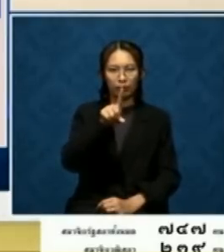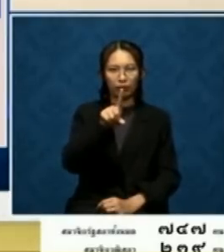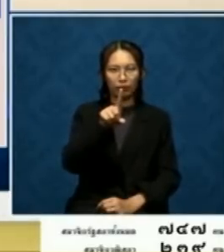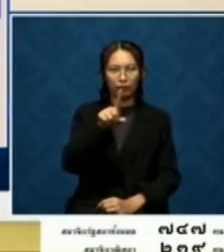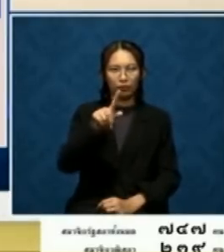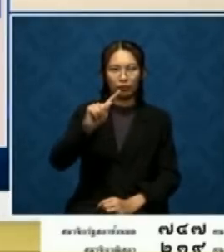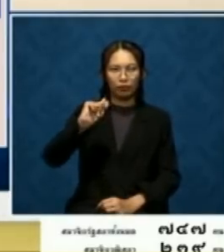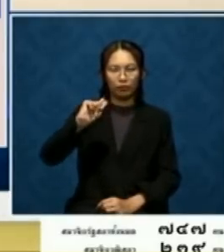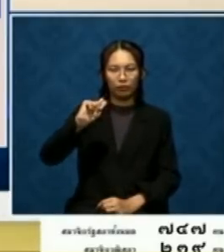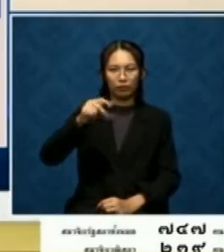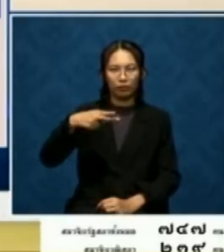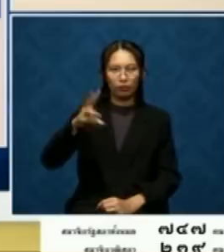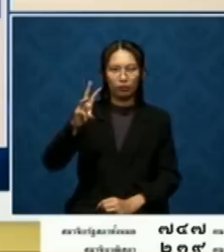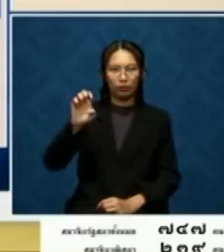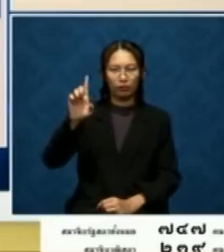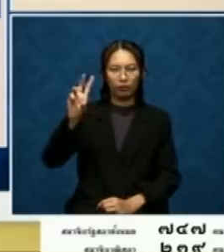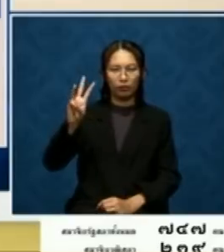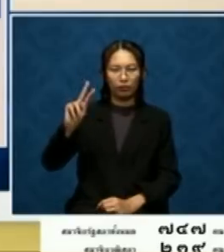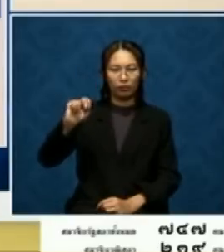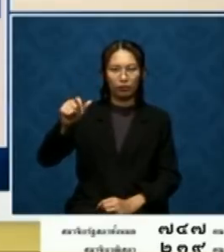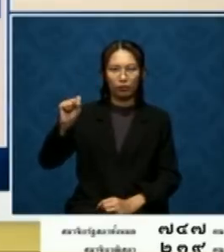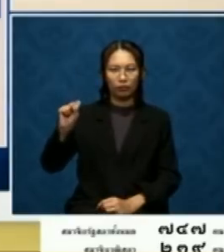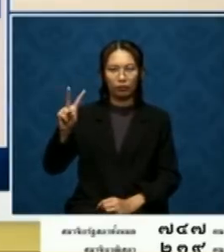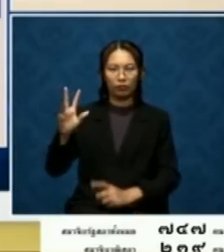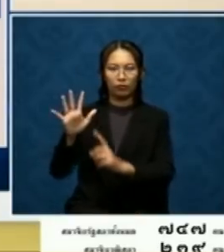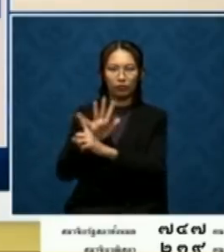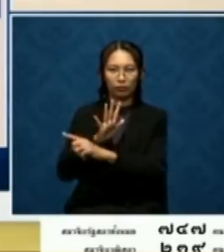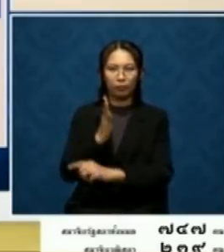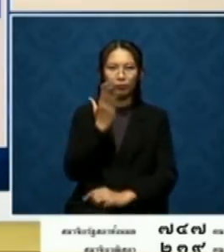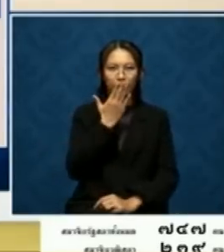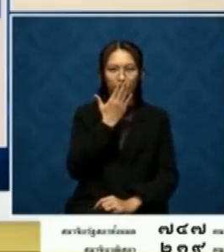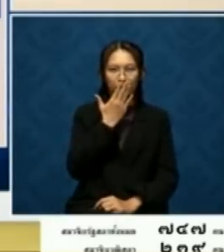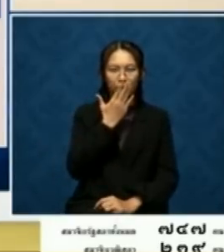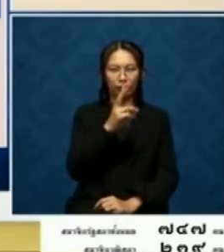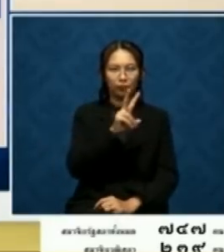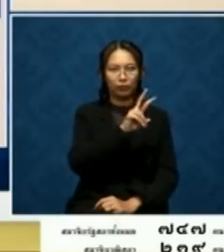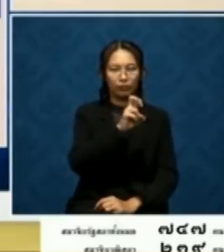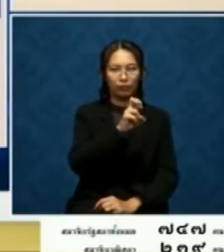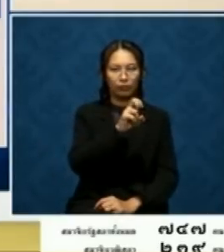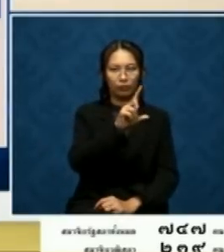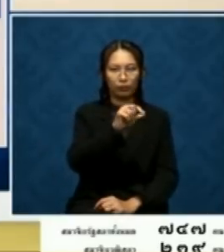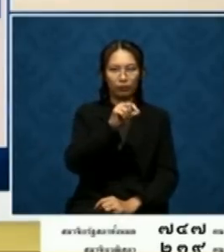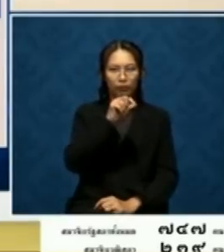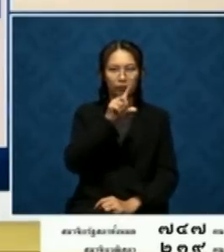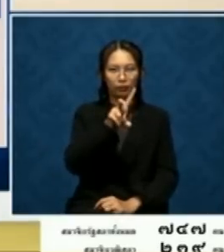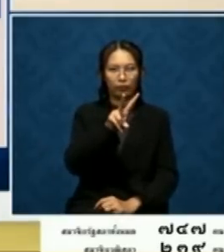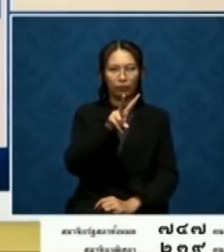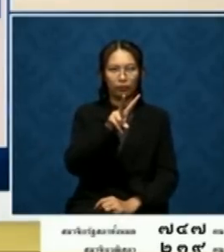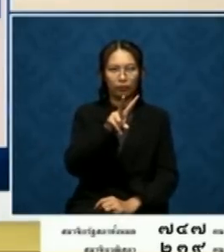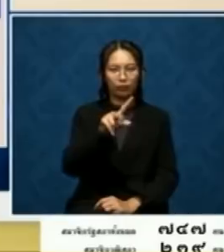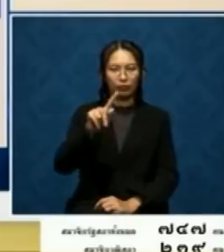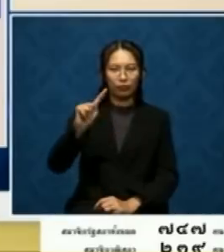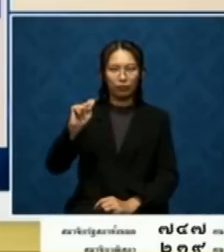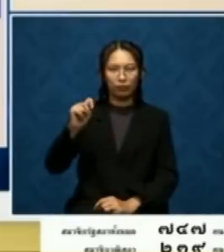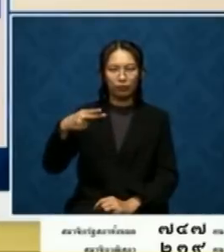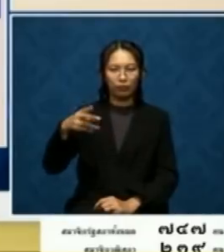แม้ว่าอาจจะไม่ได้รับการสนับสนุนหรือยังมีประเด็นที่ยังไม่ตกผลึกร่วมกันอะไรต่างๆก็ตามครับ ก็คือต้องเสนอไปตามหน้างานแหละแต่ว่าจะได้ดำเนินก